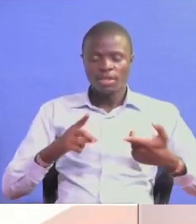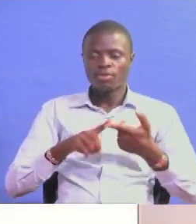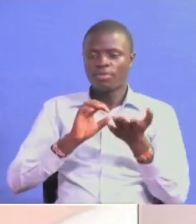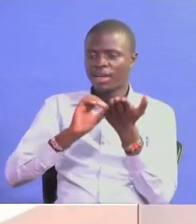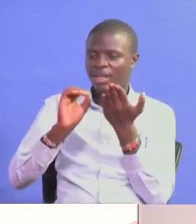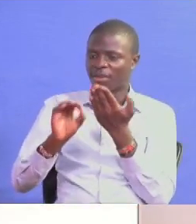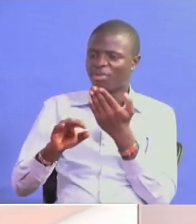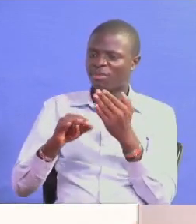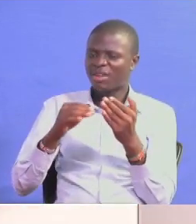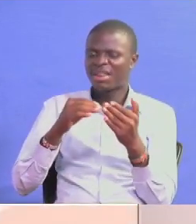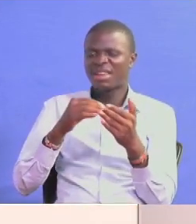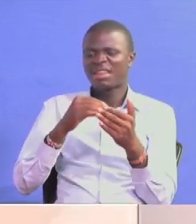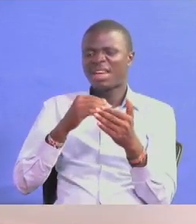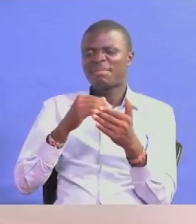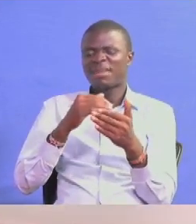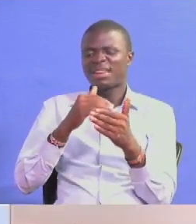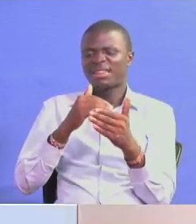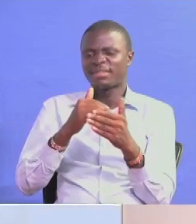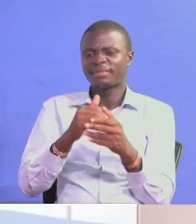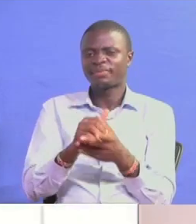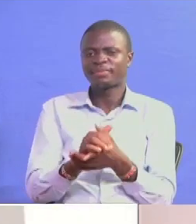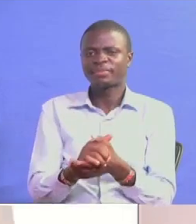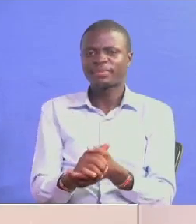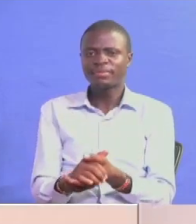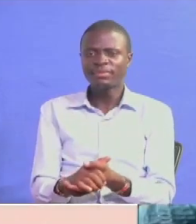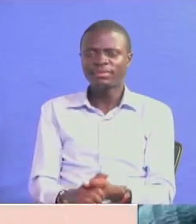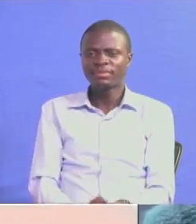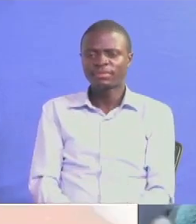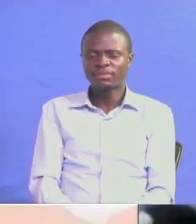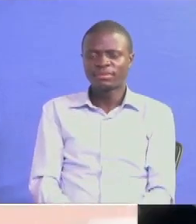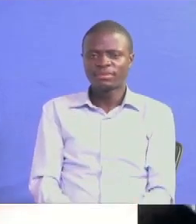ya kushindwa kuangazia matakwa yao.